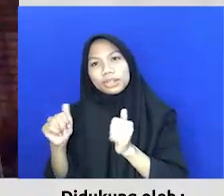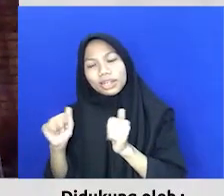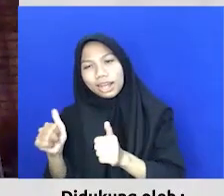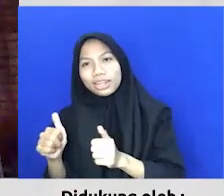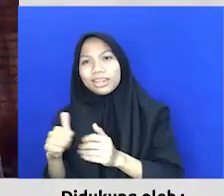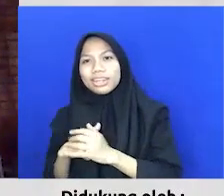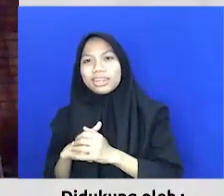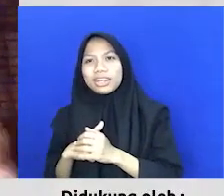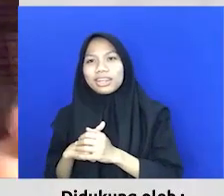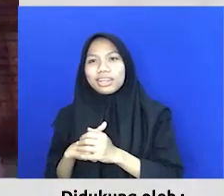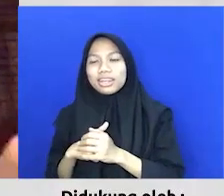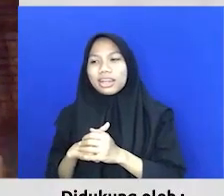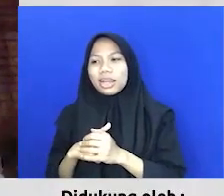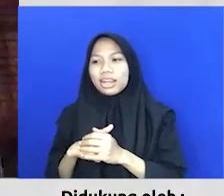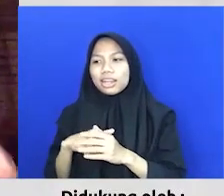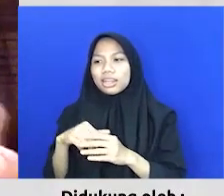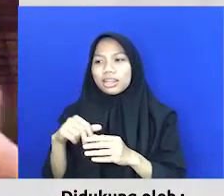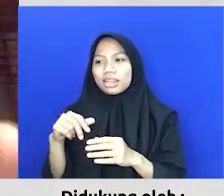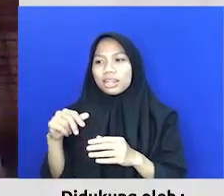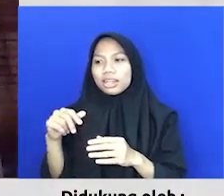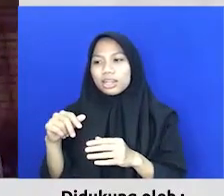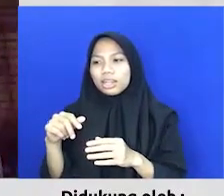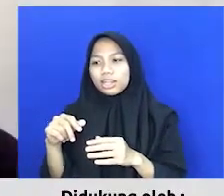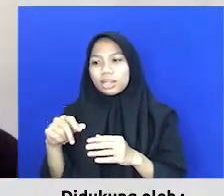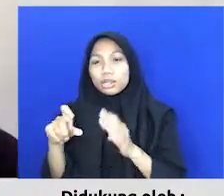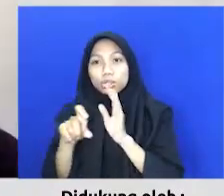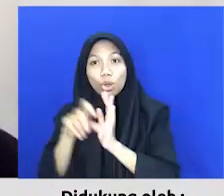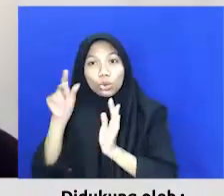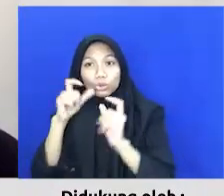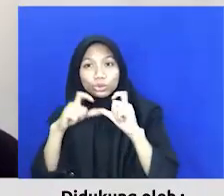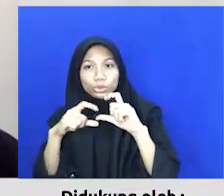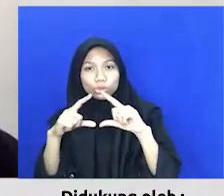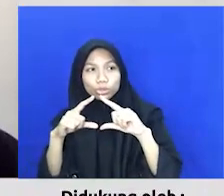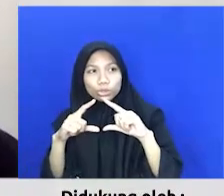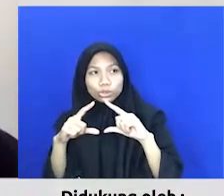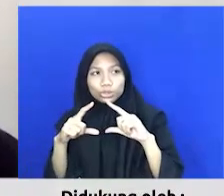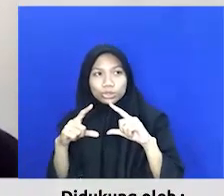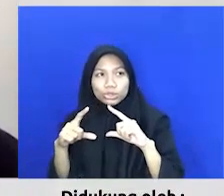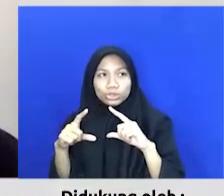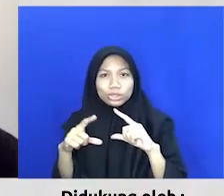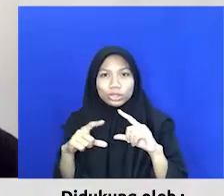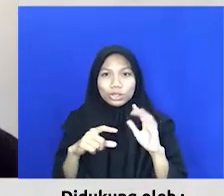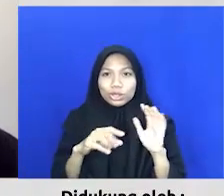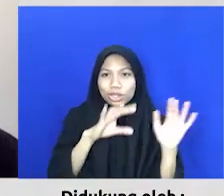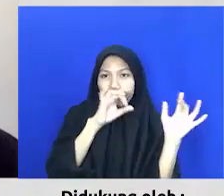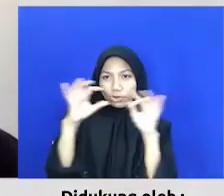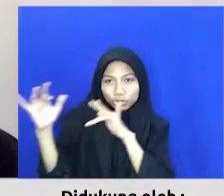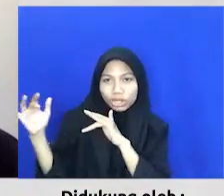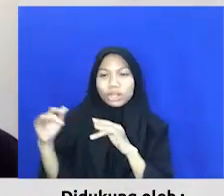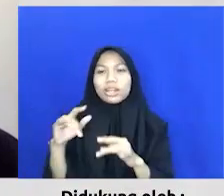dimanfaatkan untuk menjadi bagian dari sebuah revolusi bangsa gitu. Nah itu yang ya mungkin kita bisa kembali